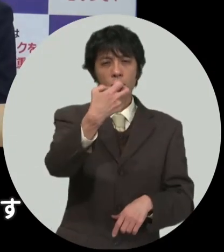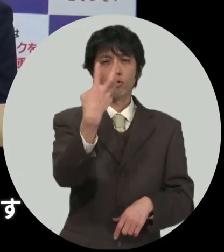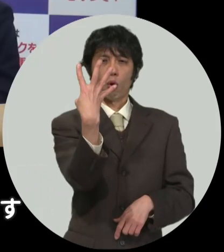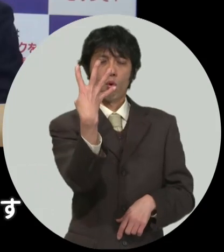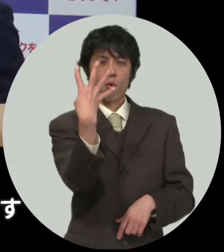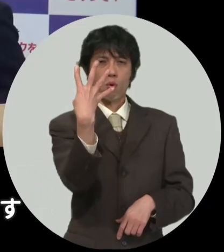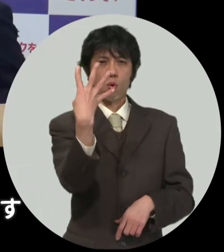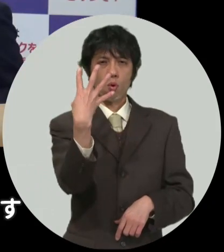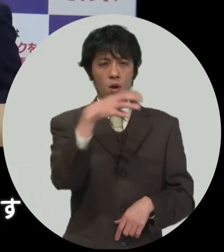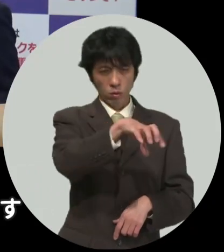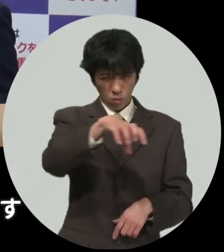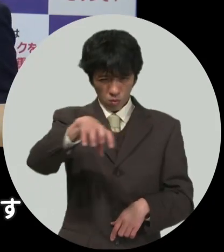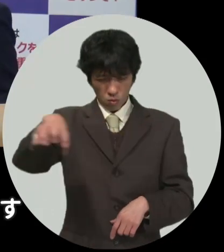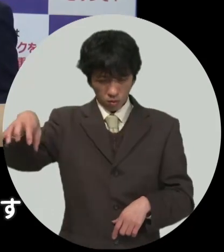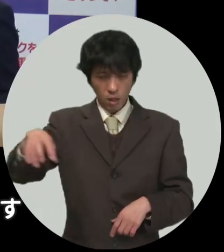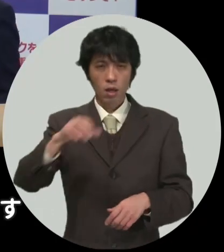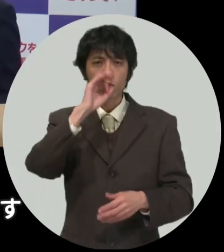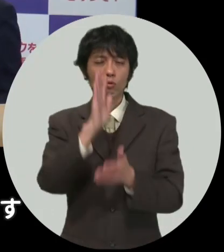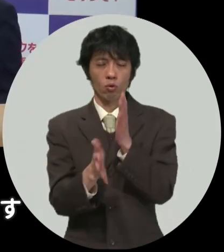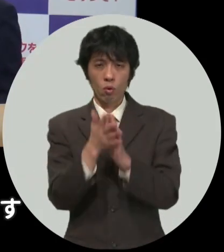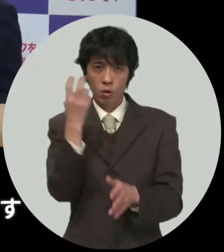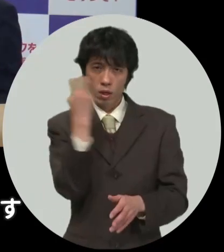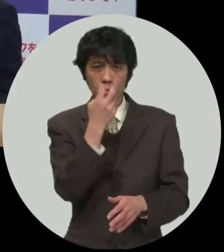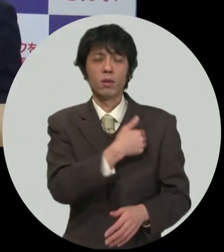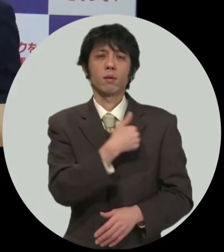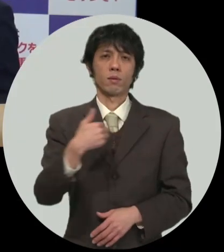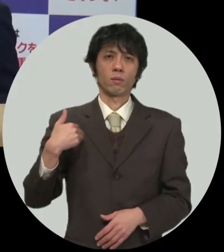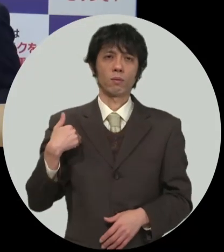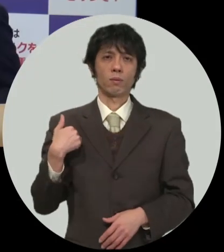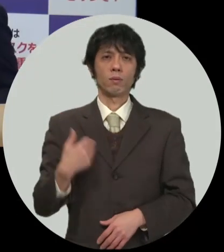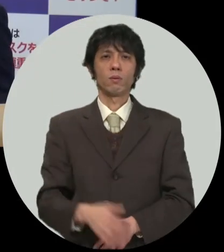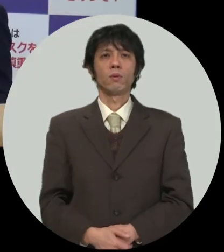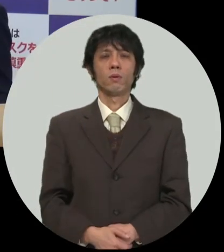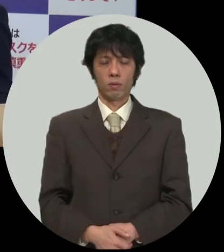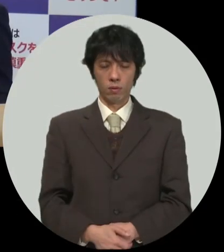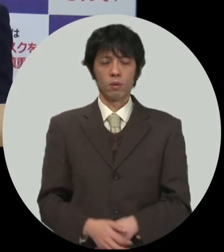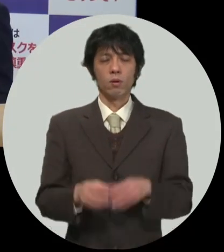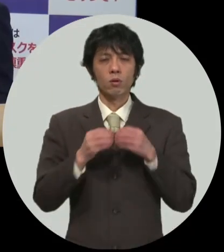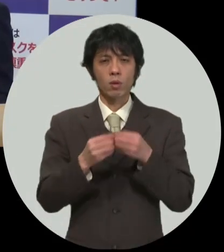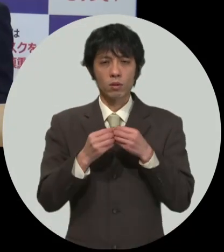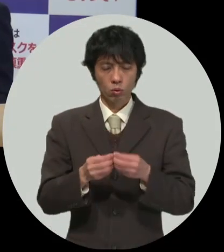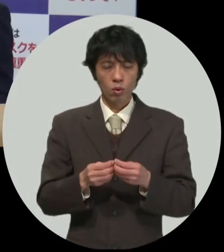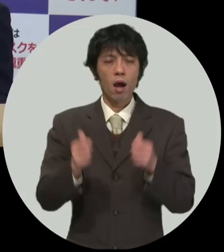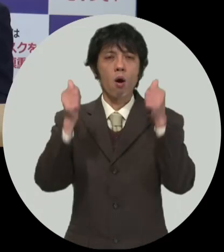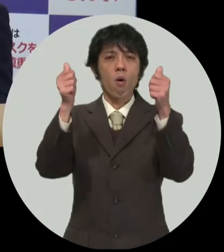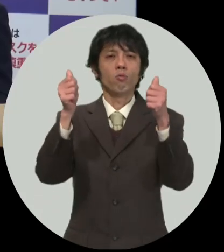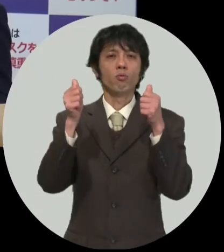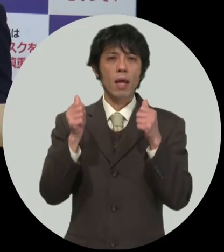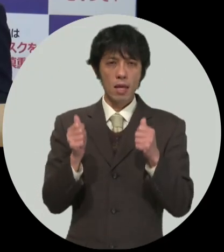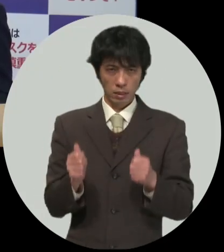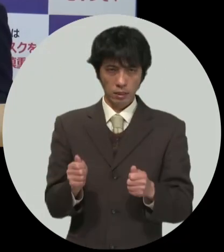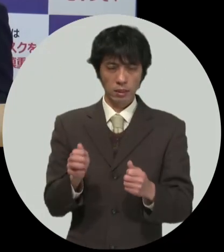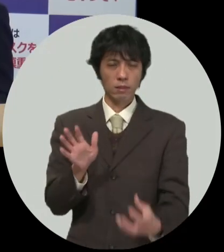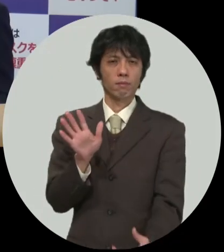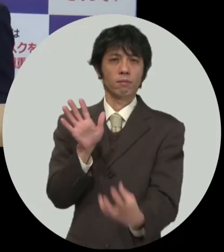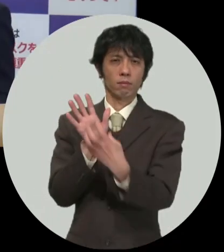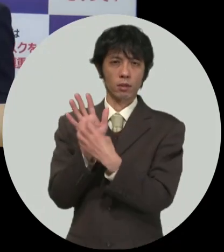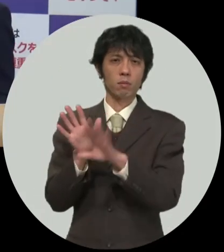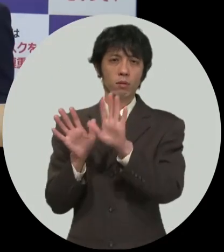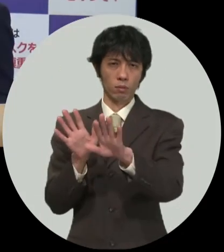無料の検査可能でございます。詳しくはホームページ上で 掲載しておりますし、なお